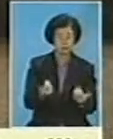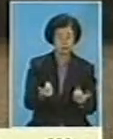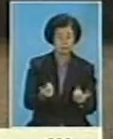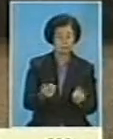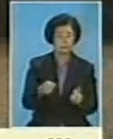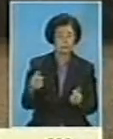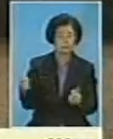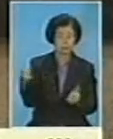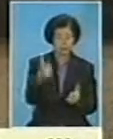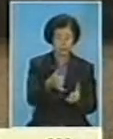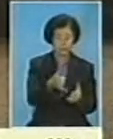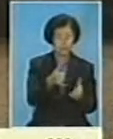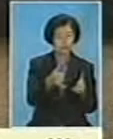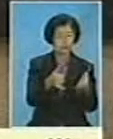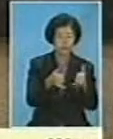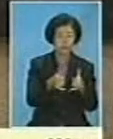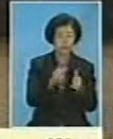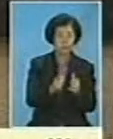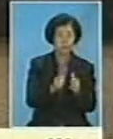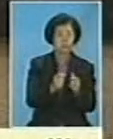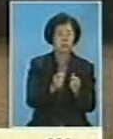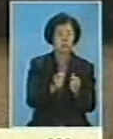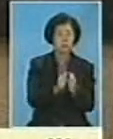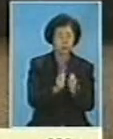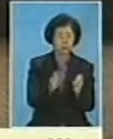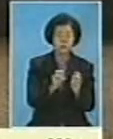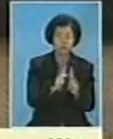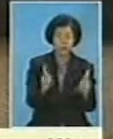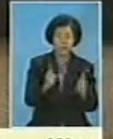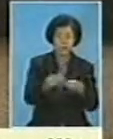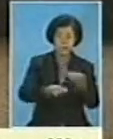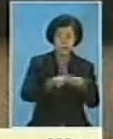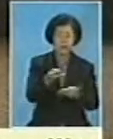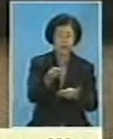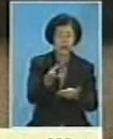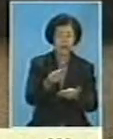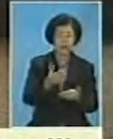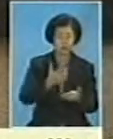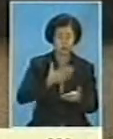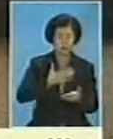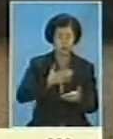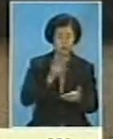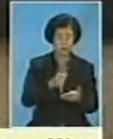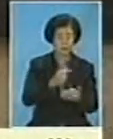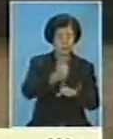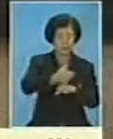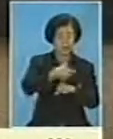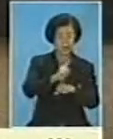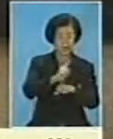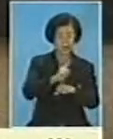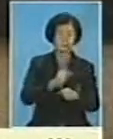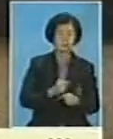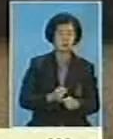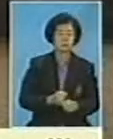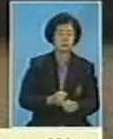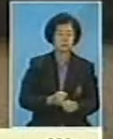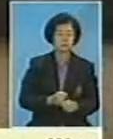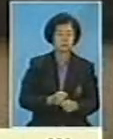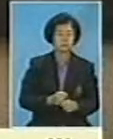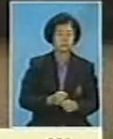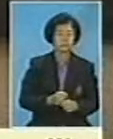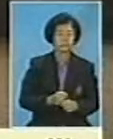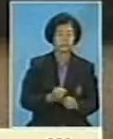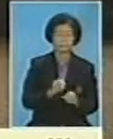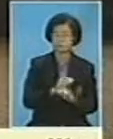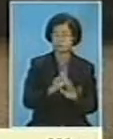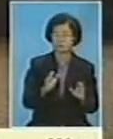เป็นคณะอนุกรรมการพิจารณาระบายข้าวในขณะที่ผมดำรงตำแหน่งประธานอนุนั้นจึง